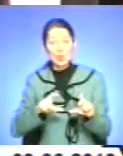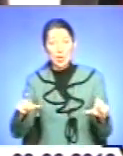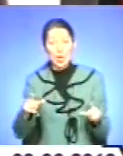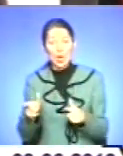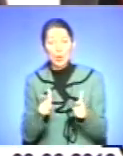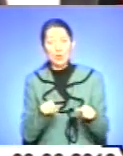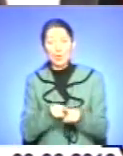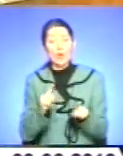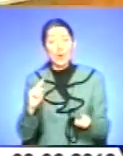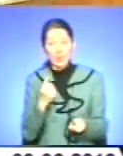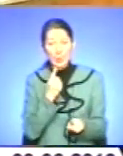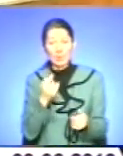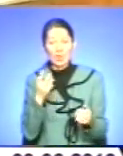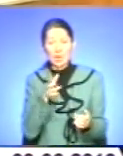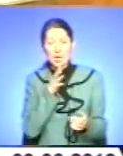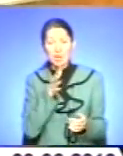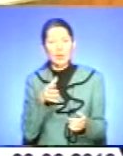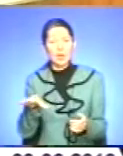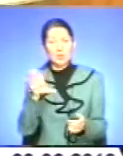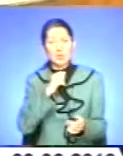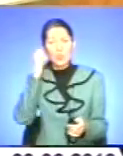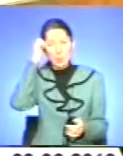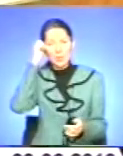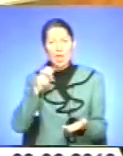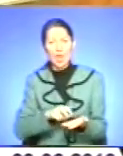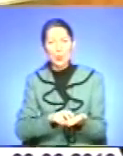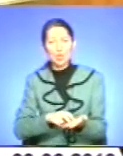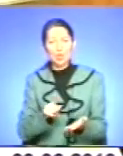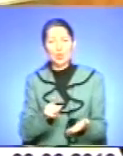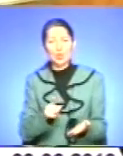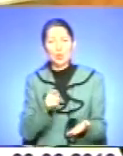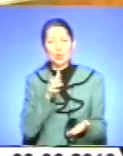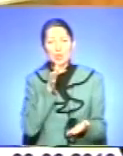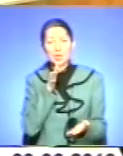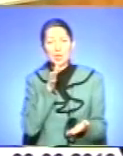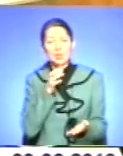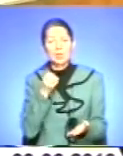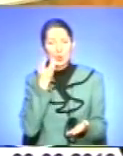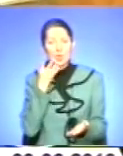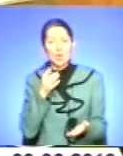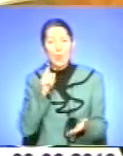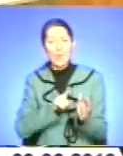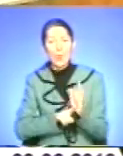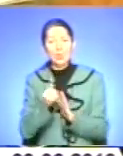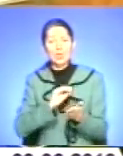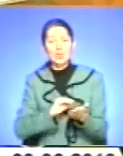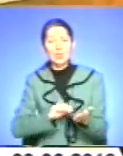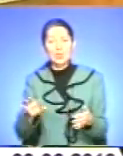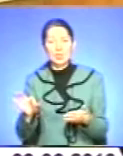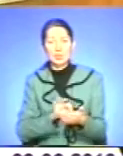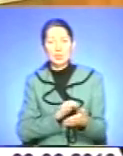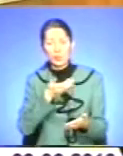думками і емоціями. Все пам'ятаю, але боюся, щоб часом, так знаєте, як то починають писати і зразу